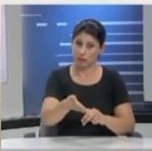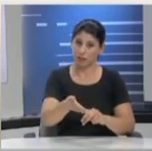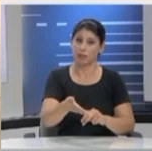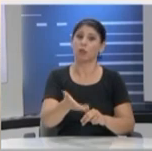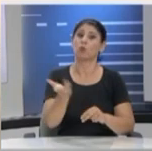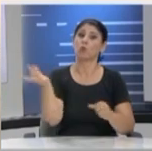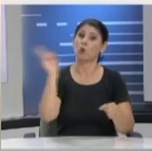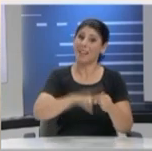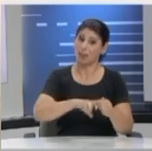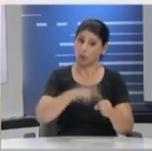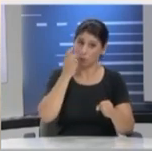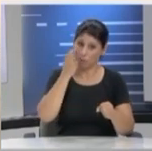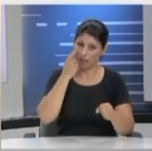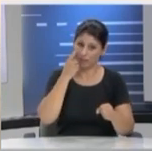νεκρούς,